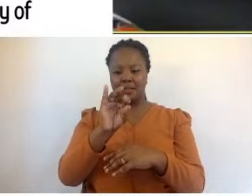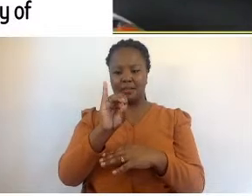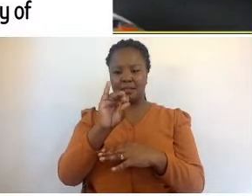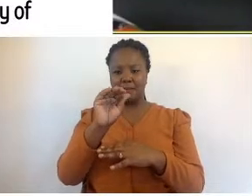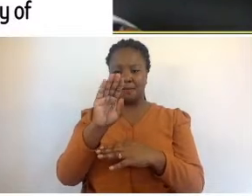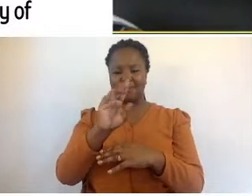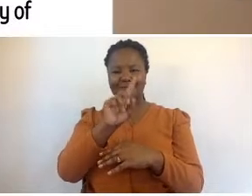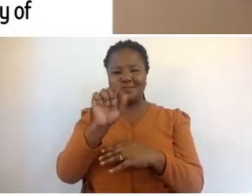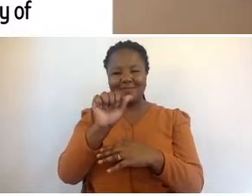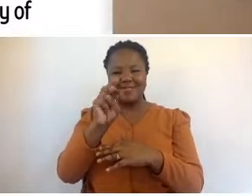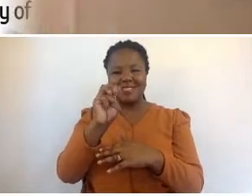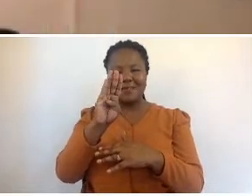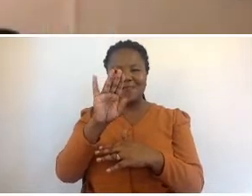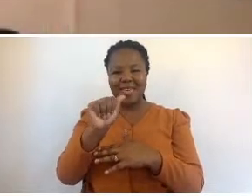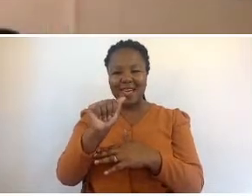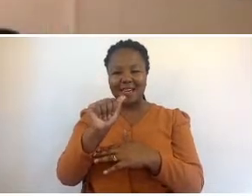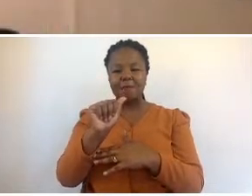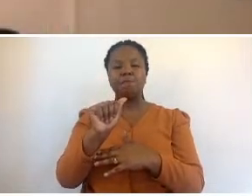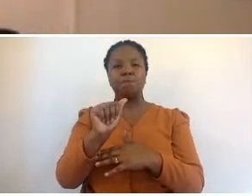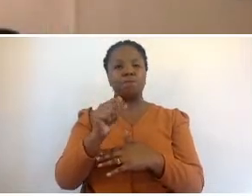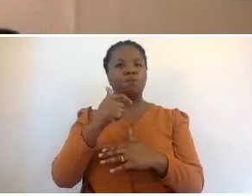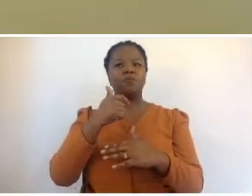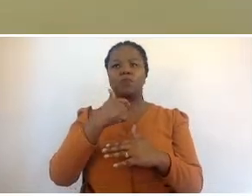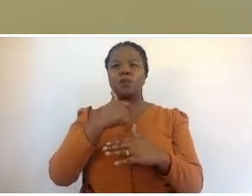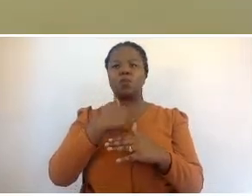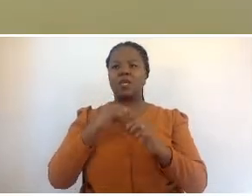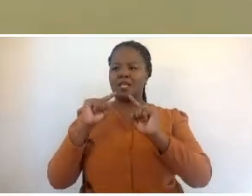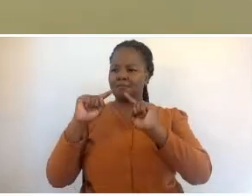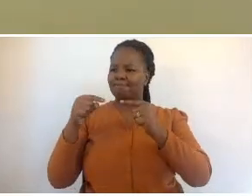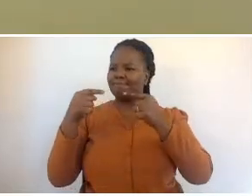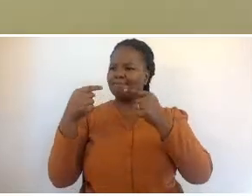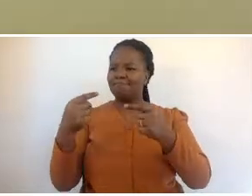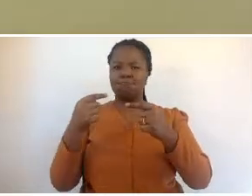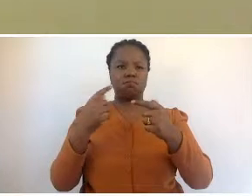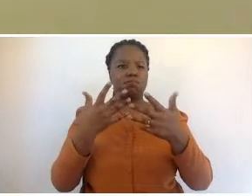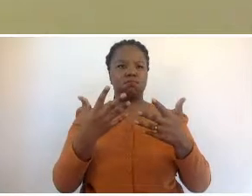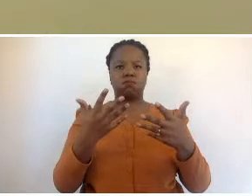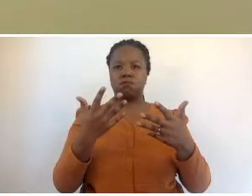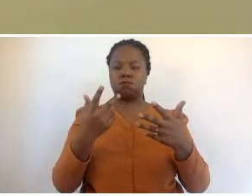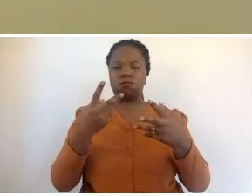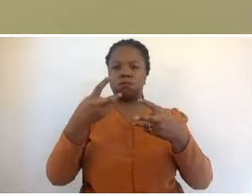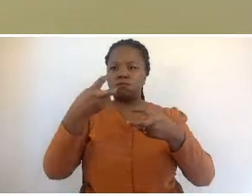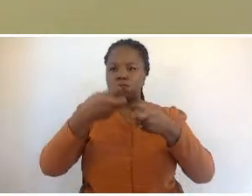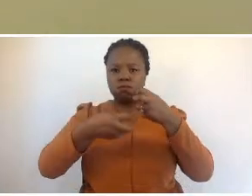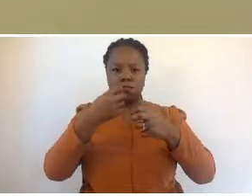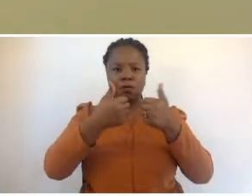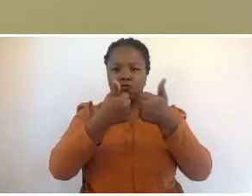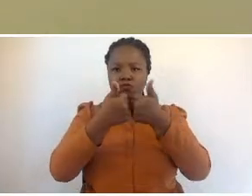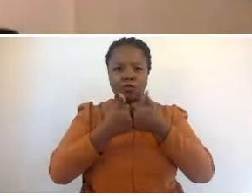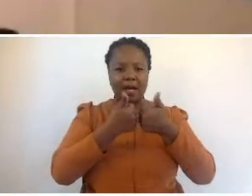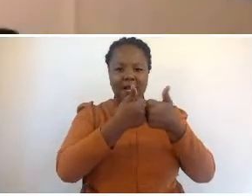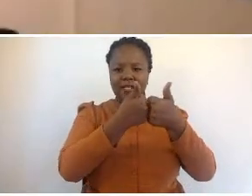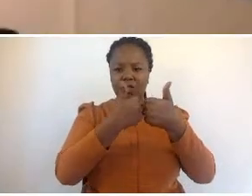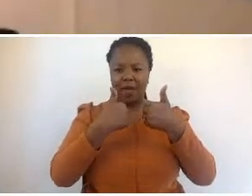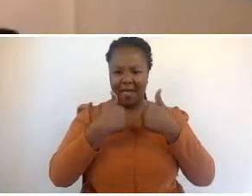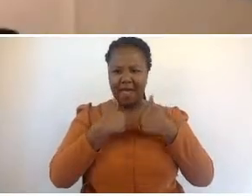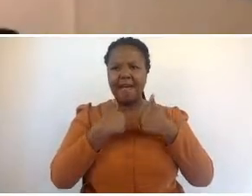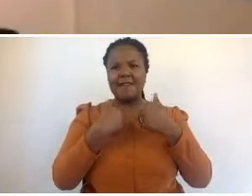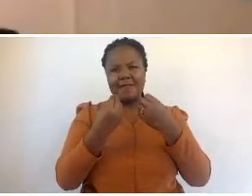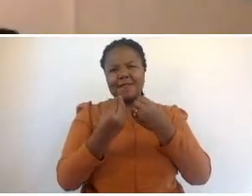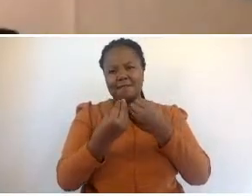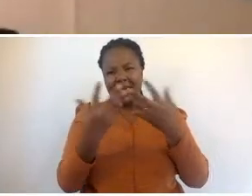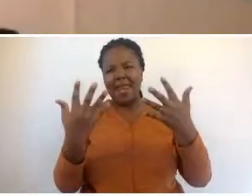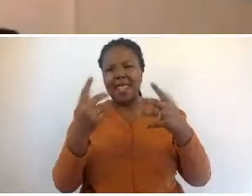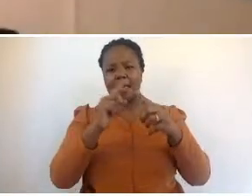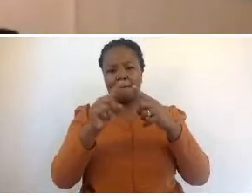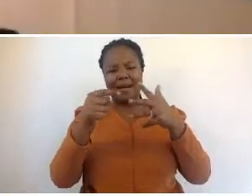les obstacles auxquels nous nous heurtons sont nombreux, mais je vais en évoquer quelques-uns. L'un de